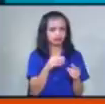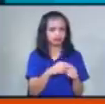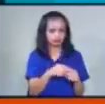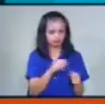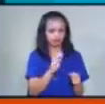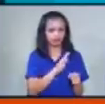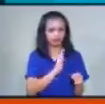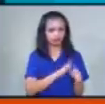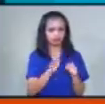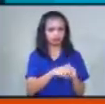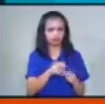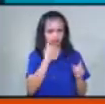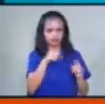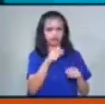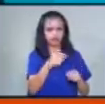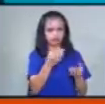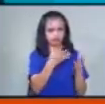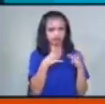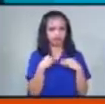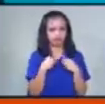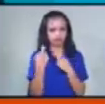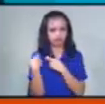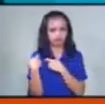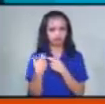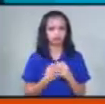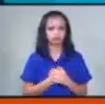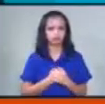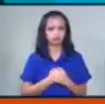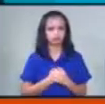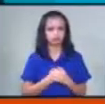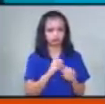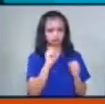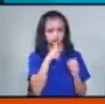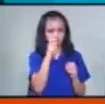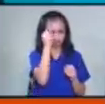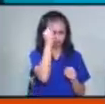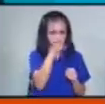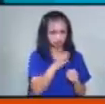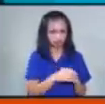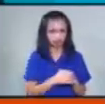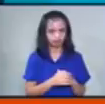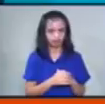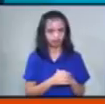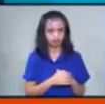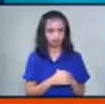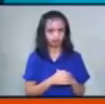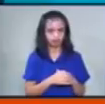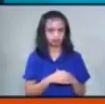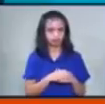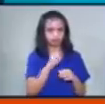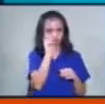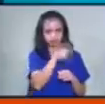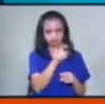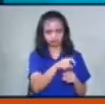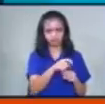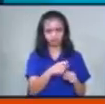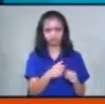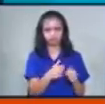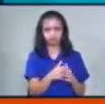enough to take responsibility for your men. Come on, sir. Operations manager ka, dapat astig